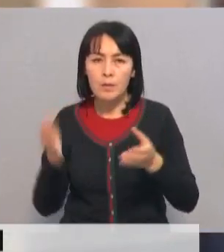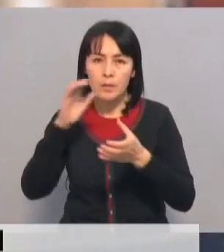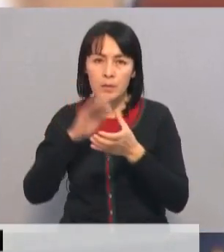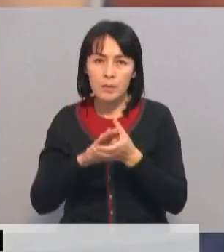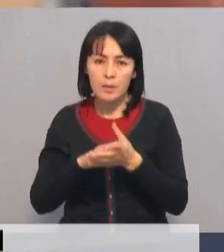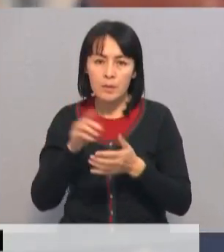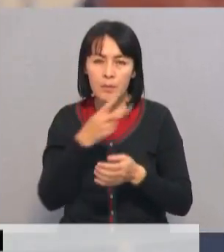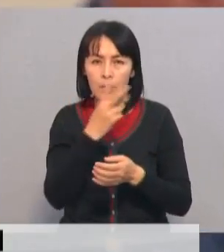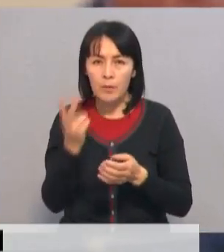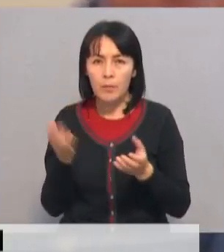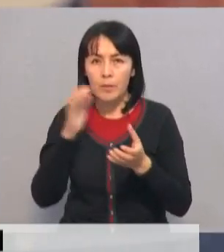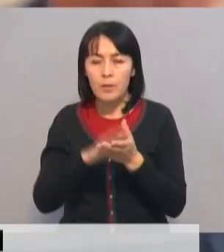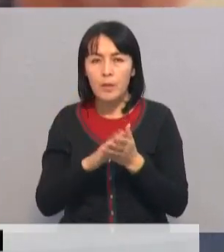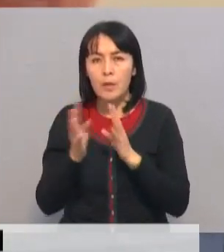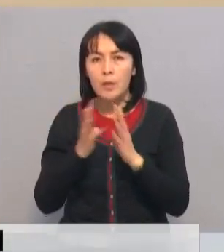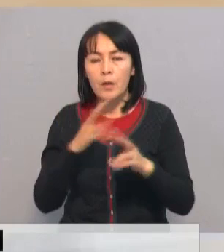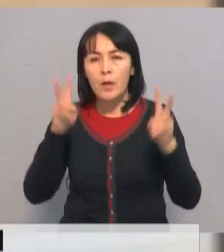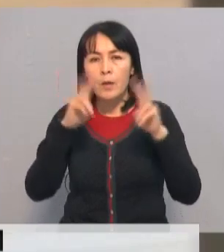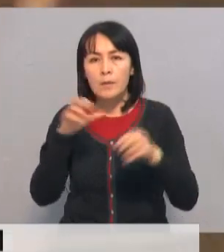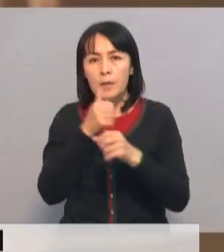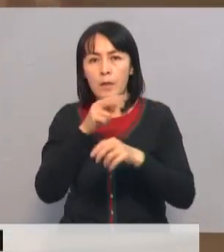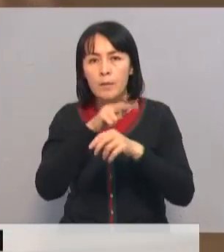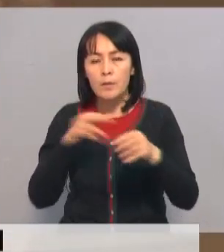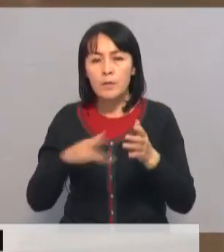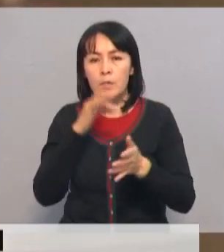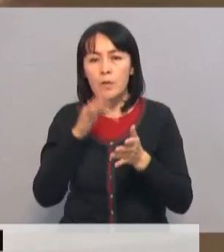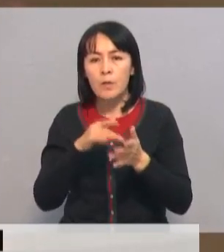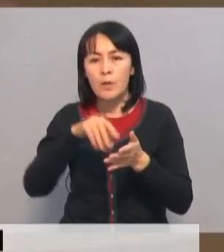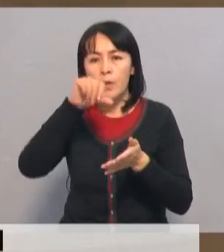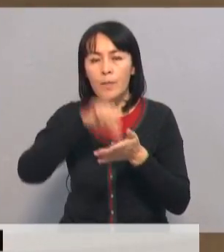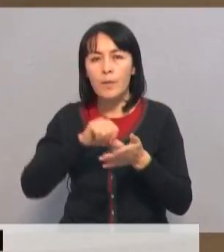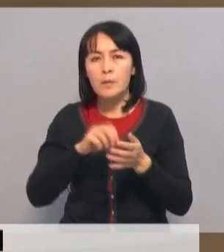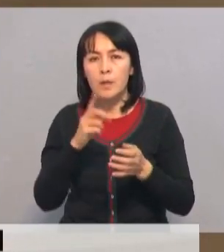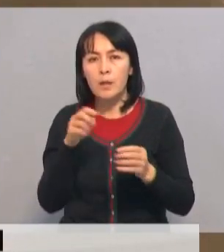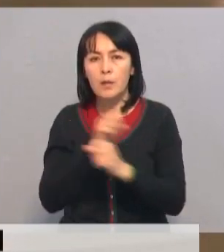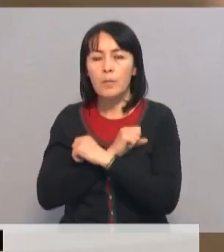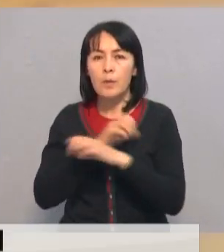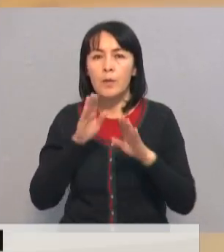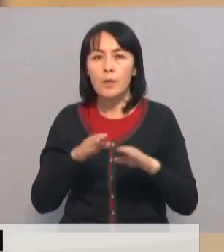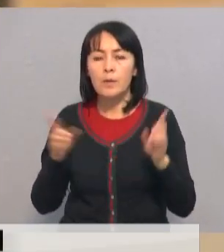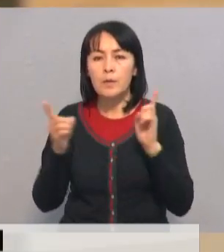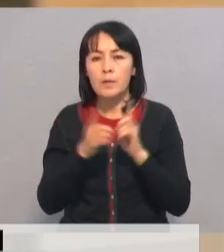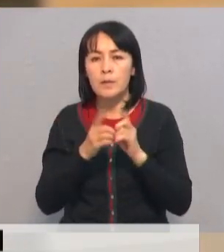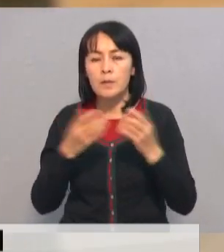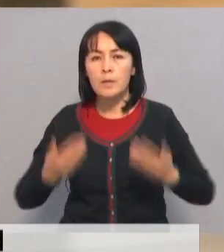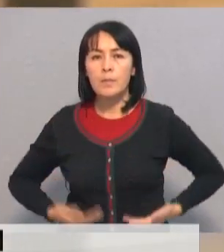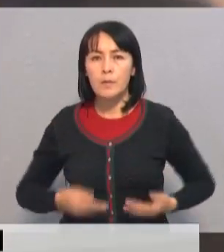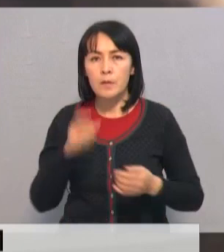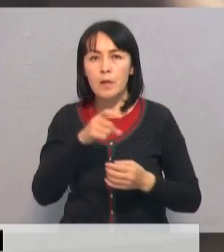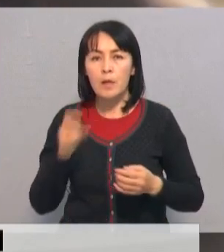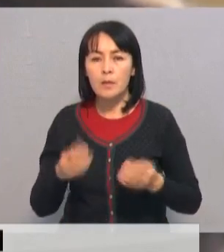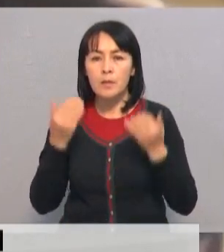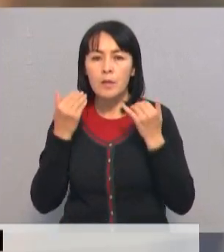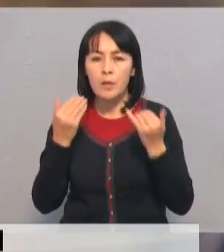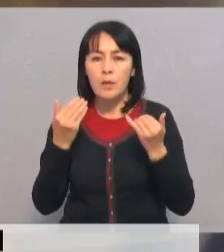с их состоянием. В ходе очередной проверки главный полицейский города посетил дачу Кайнар-Булак и встретился с местными гражданами.